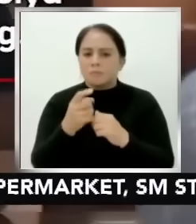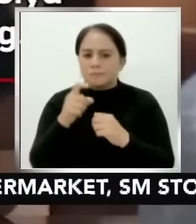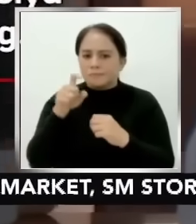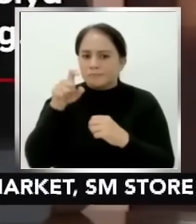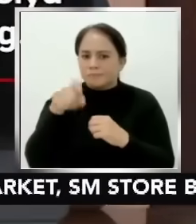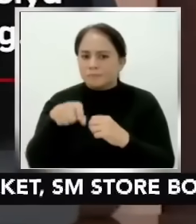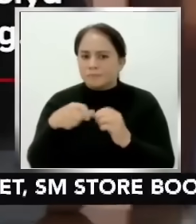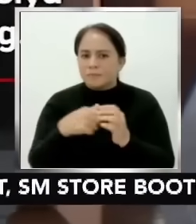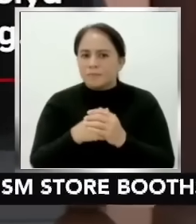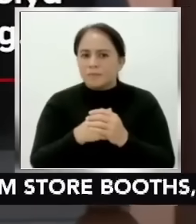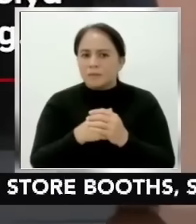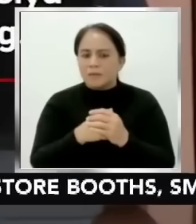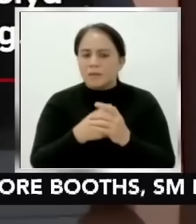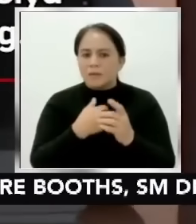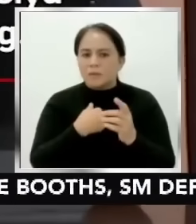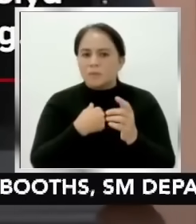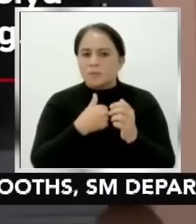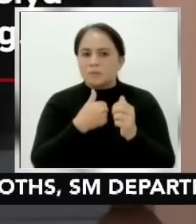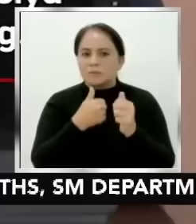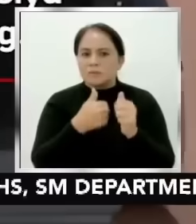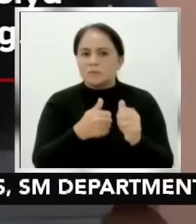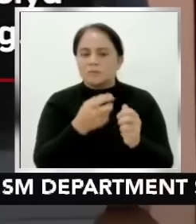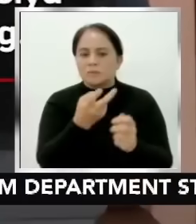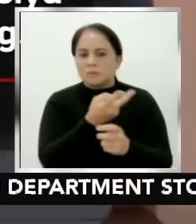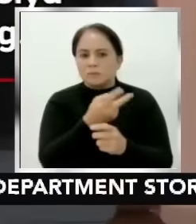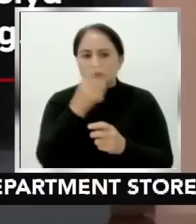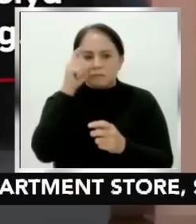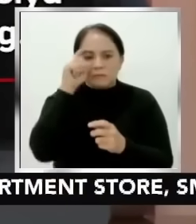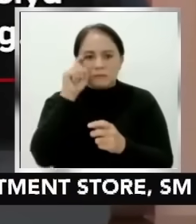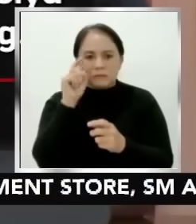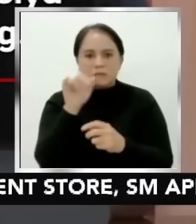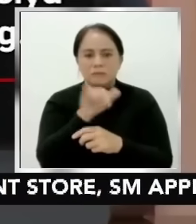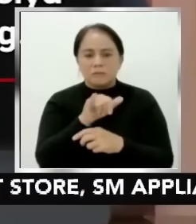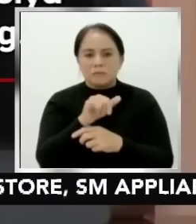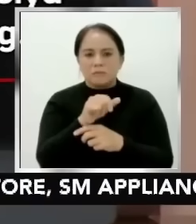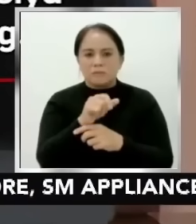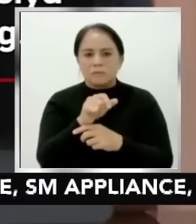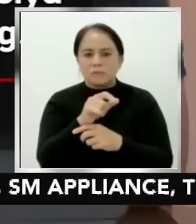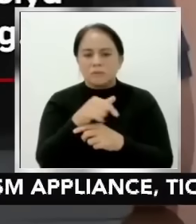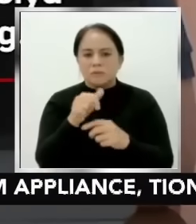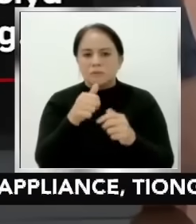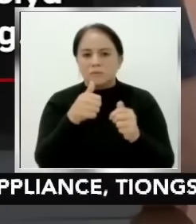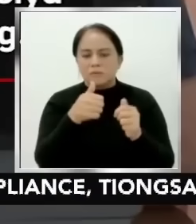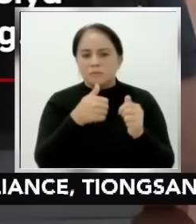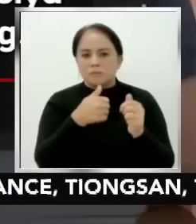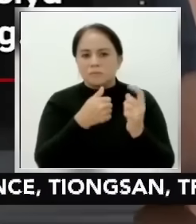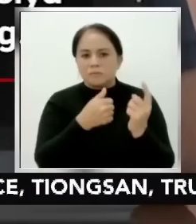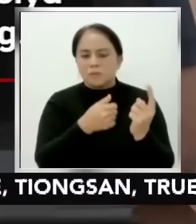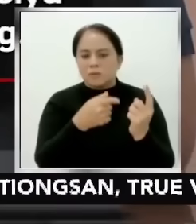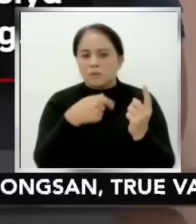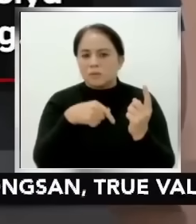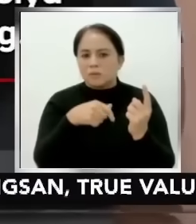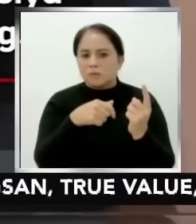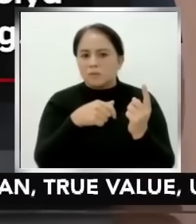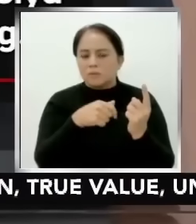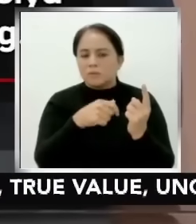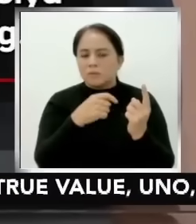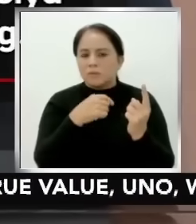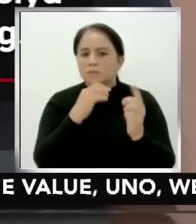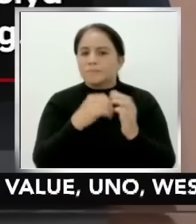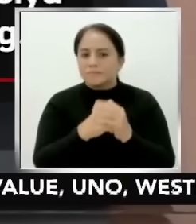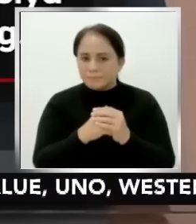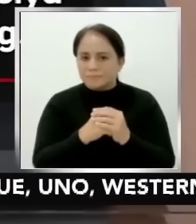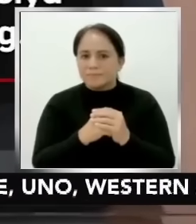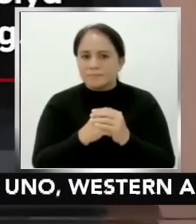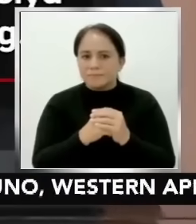makigandyo si Jan nga makigsix tungod kay tawhanon pa si Jan na nihanglan pag-usaka butang dya